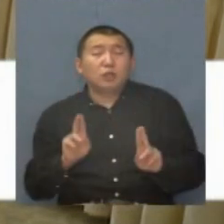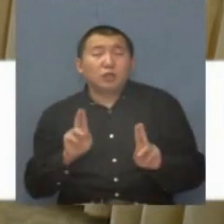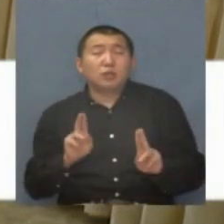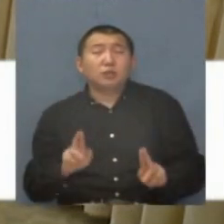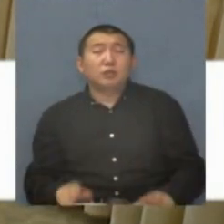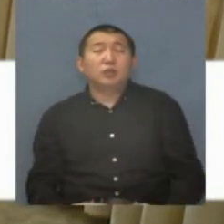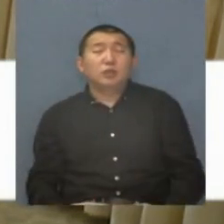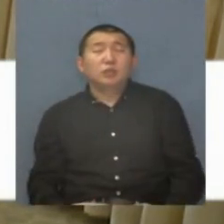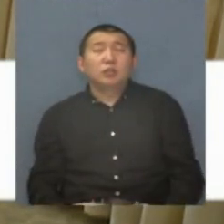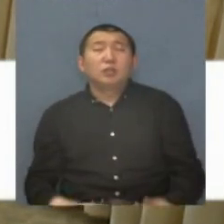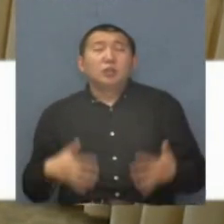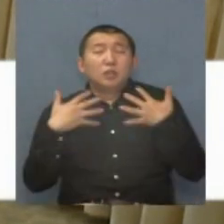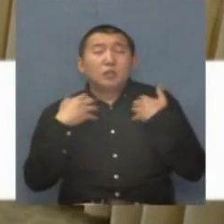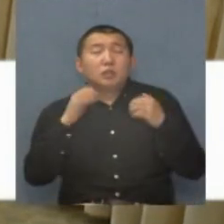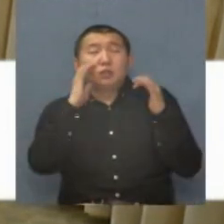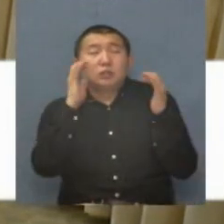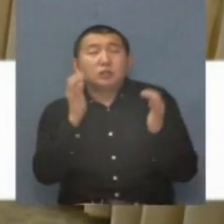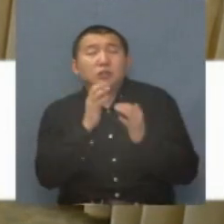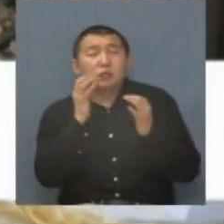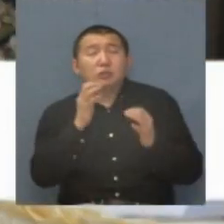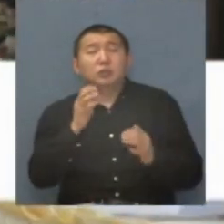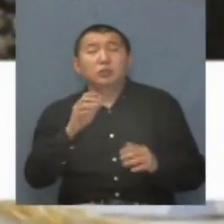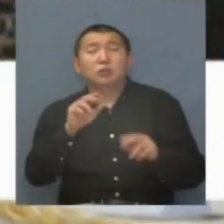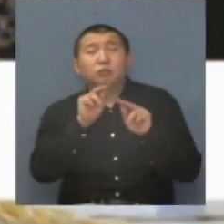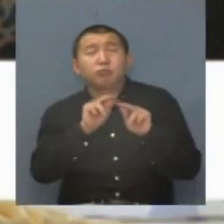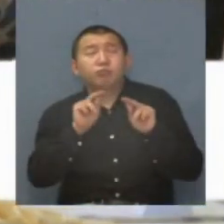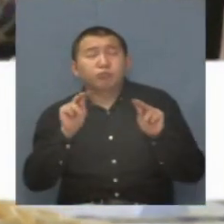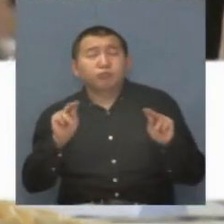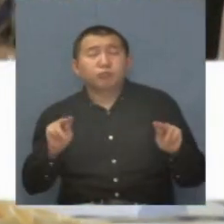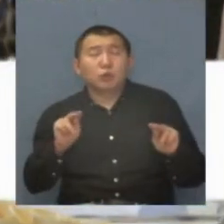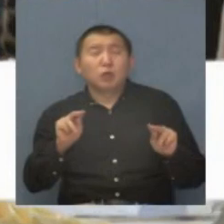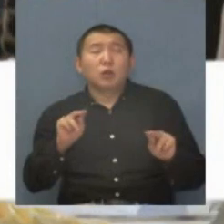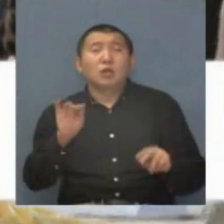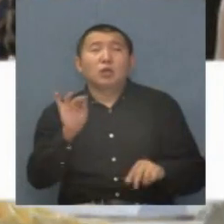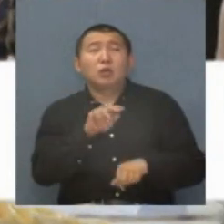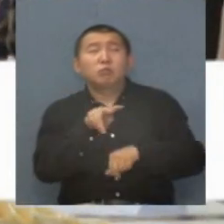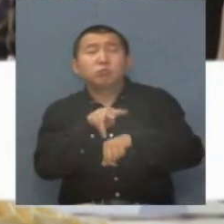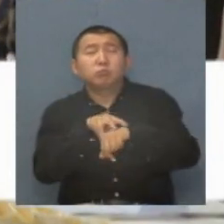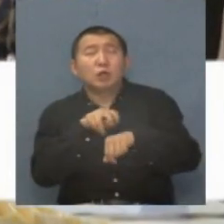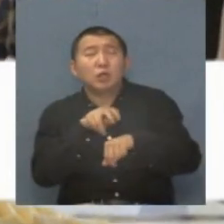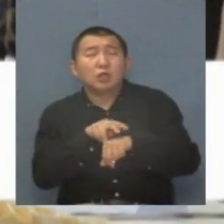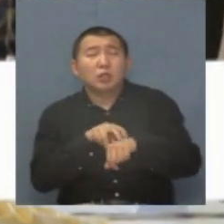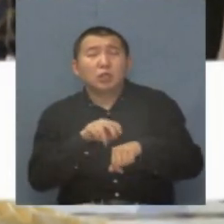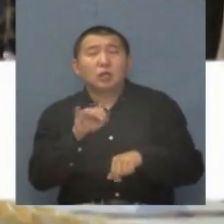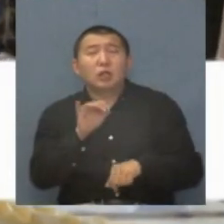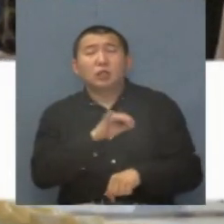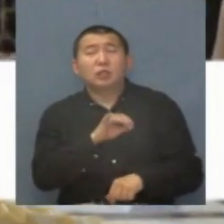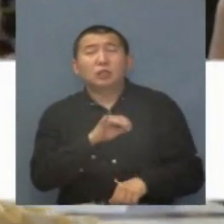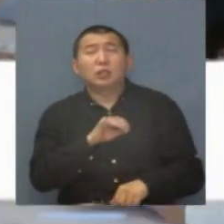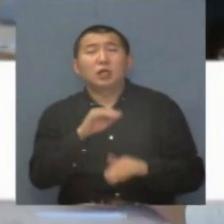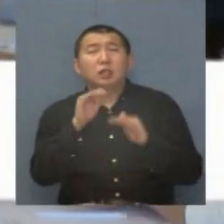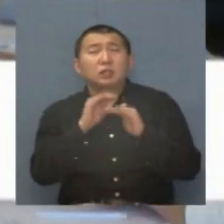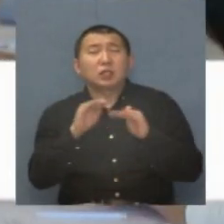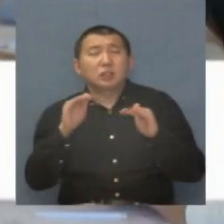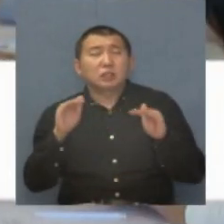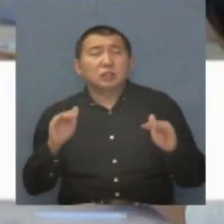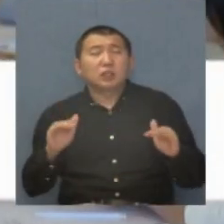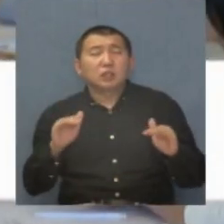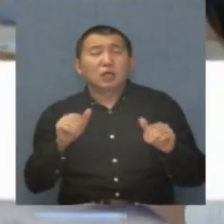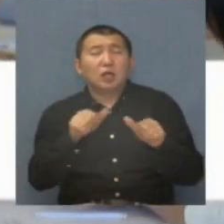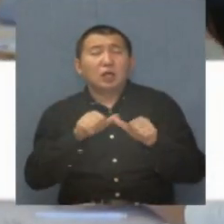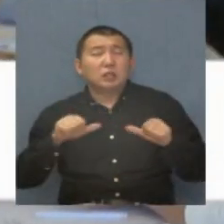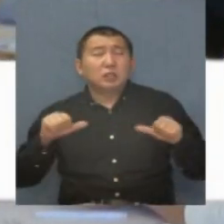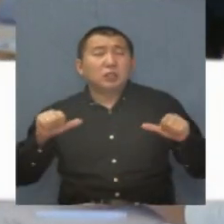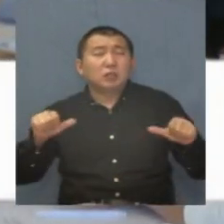Семинарға денсаулық сақтау білім беру саласының қызметкерлері, кәмелетке толмағандар жөніндегі комиссия мүшелері және құқық қорғау органдарының өкілдері